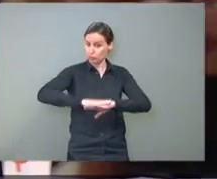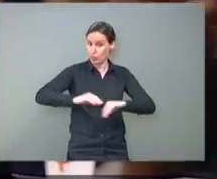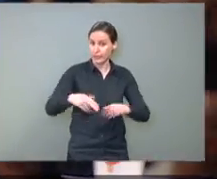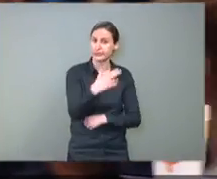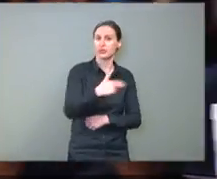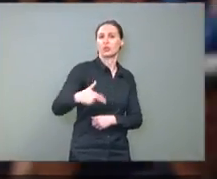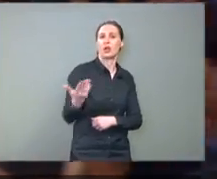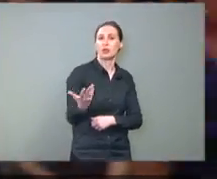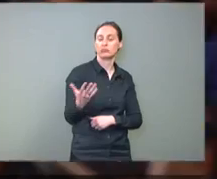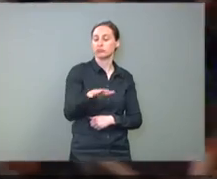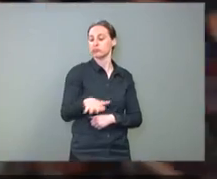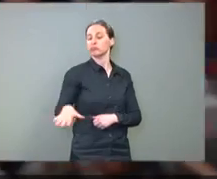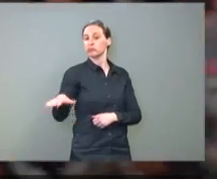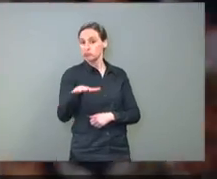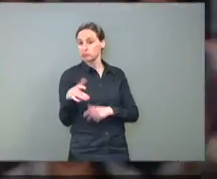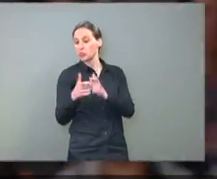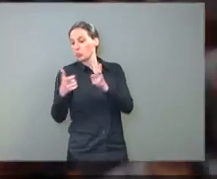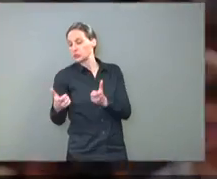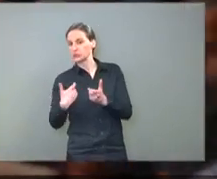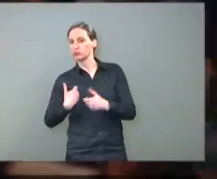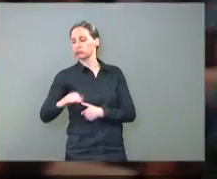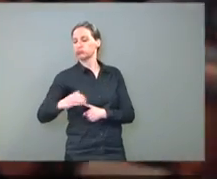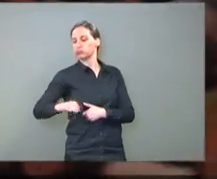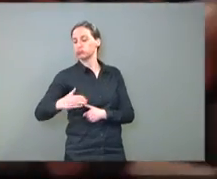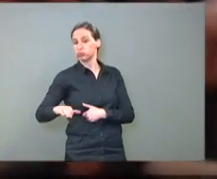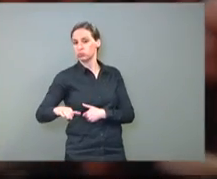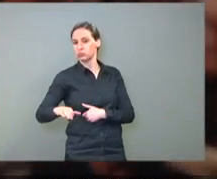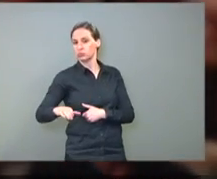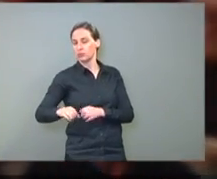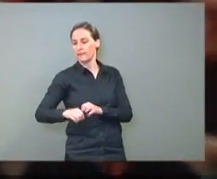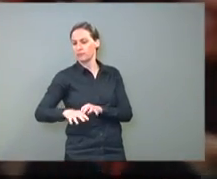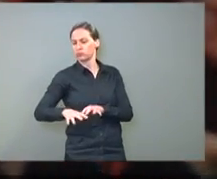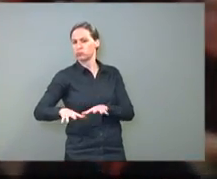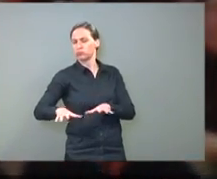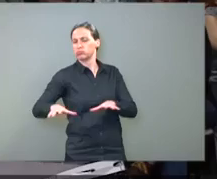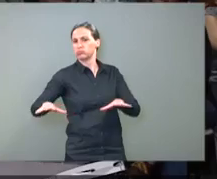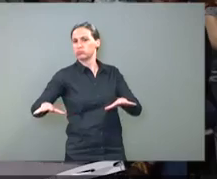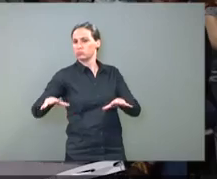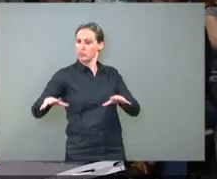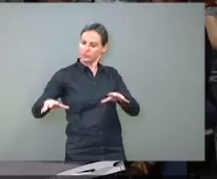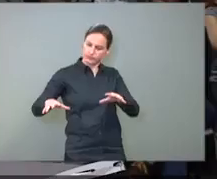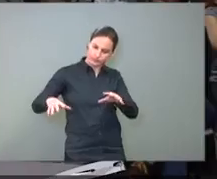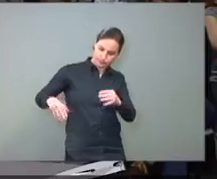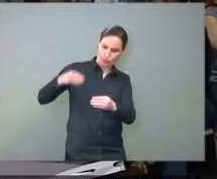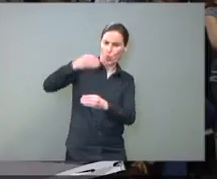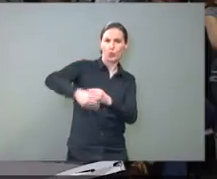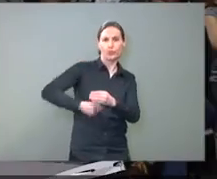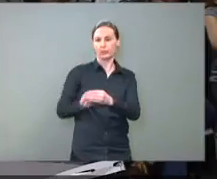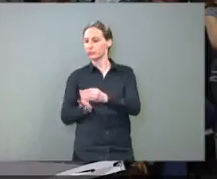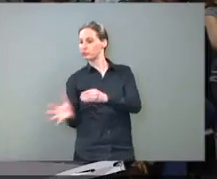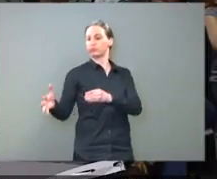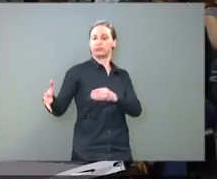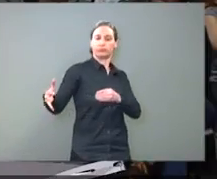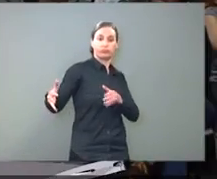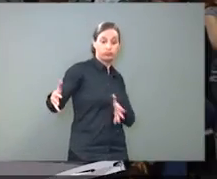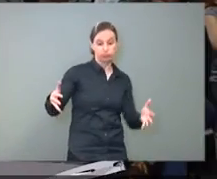que les États-Unis d'Amérique, qui dominent le monde, ont imprimé une quantité considérable de billets et ont vécu à crédit sur le reste du